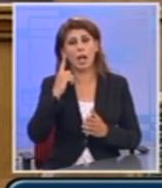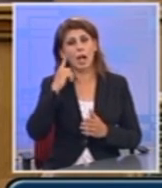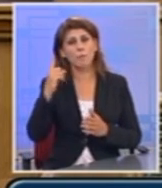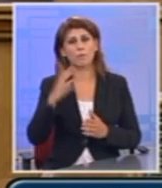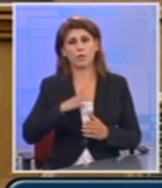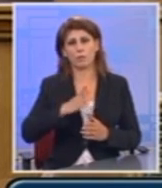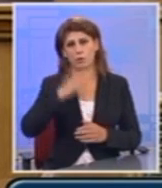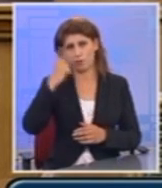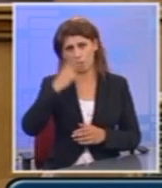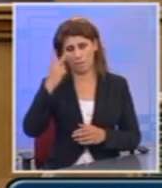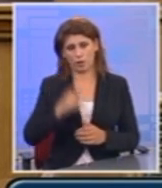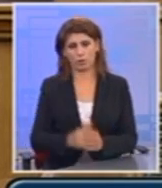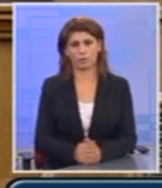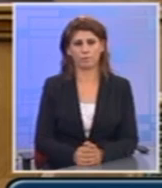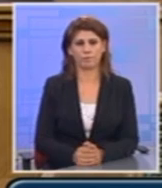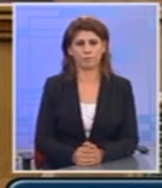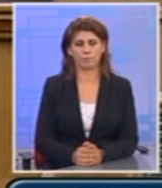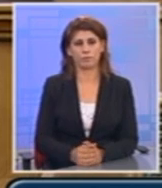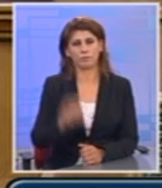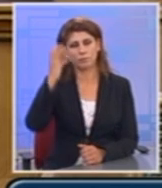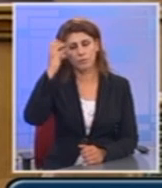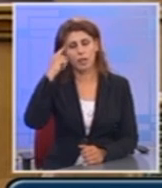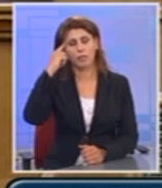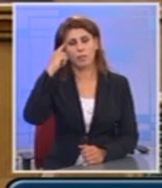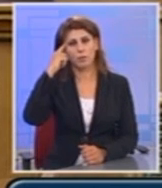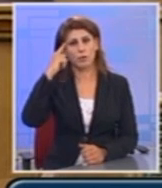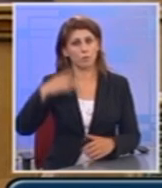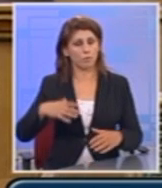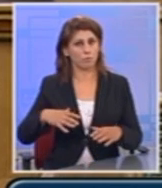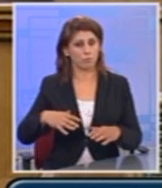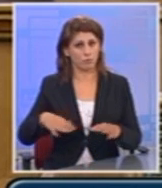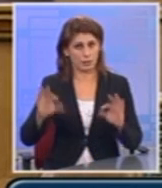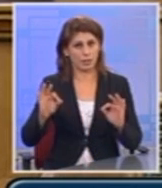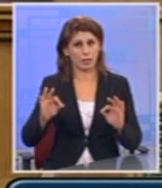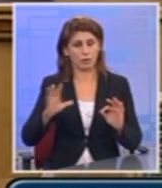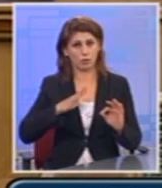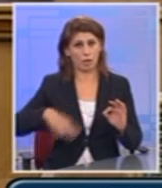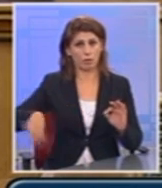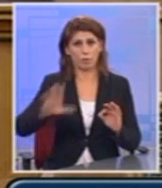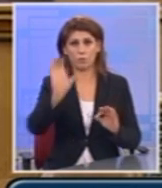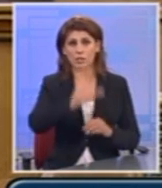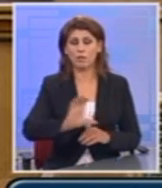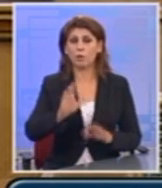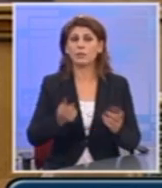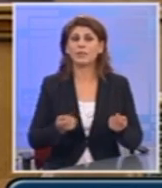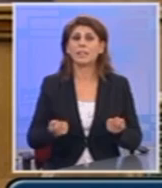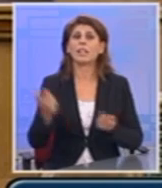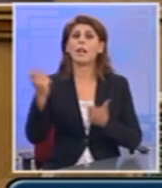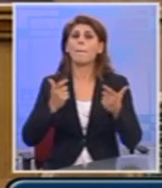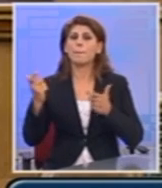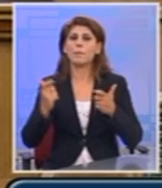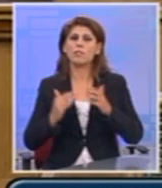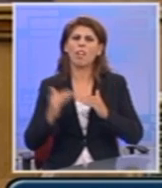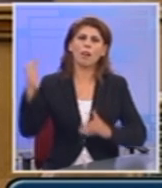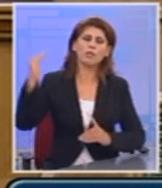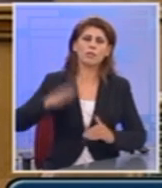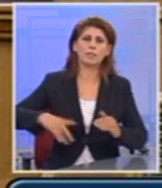δικαιωμάτων ας θυμηθούμε πρώτα τους ας θυμήσουμε στους λαούς της ευρώπης πρώτα τι έγινε με τους μισθούς και τις ανισότητες